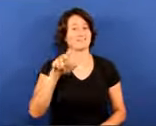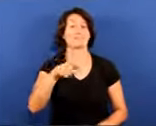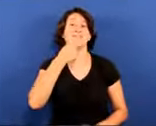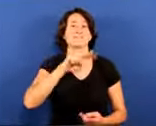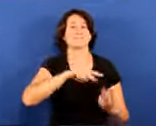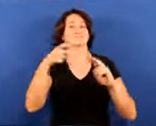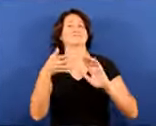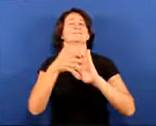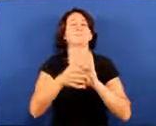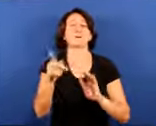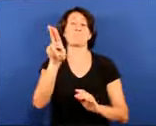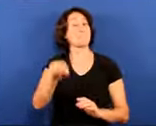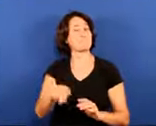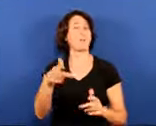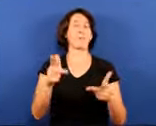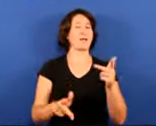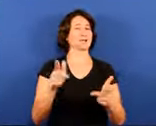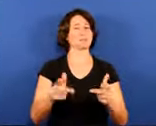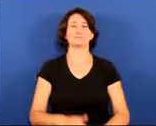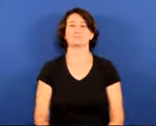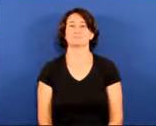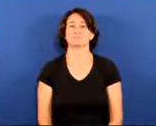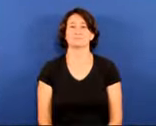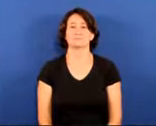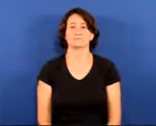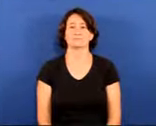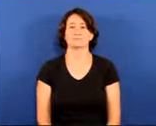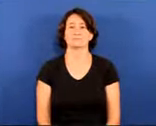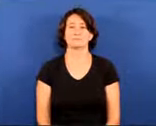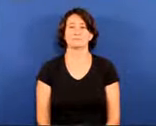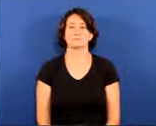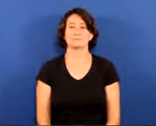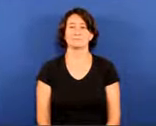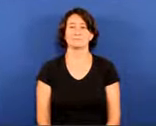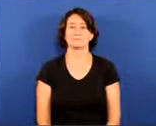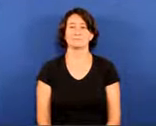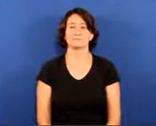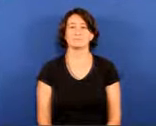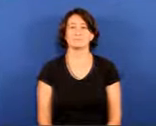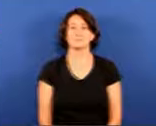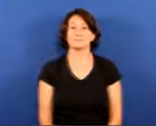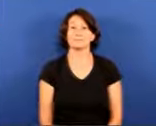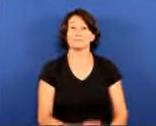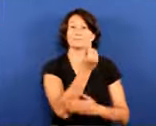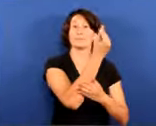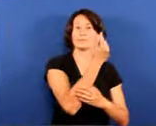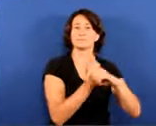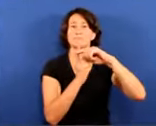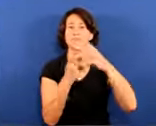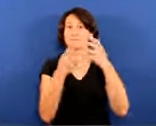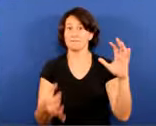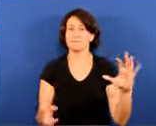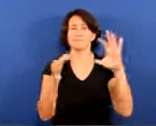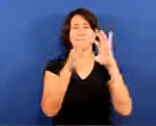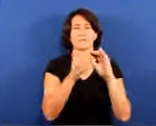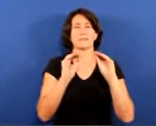handia izan da. Izan ere irailaren 3 bitartean zabalik egon denen bozketan 13.635 pertsonak